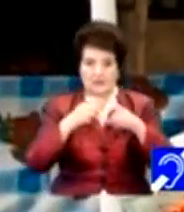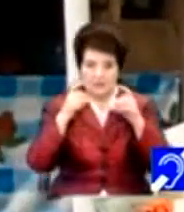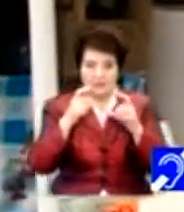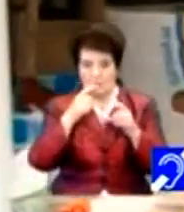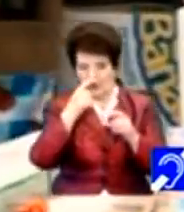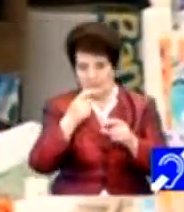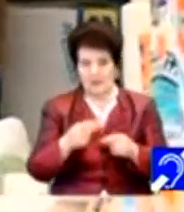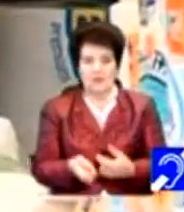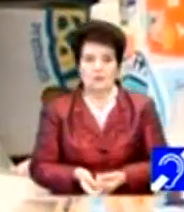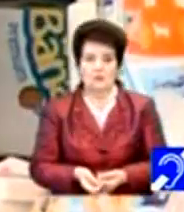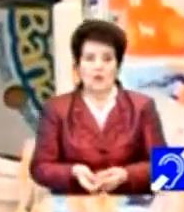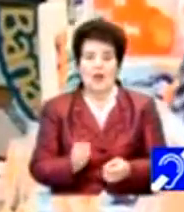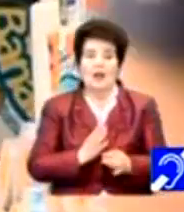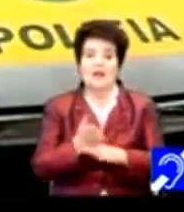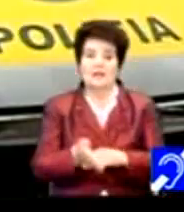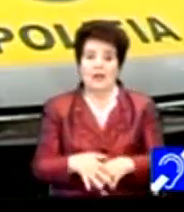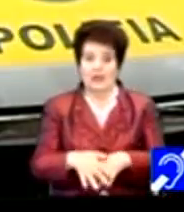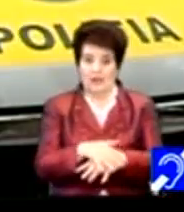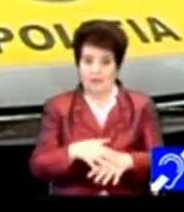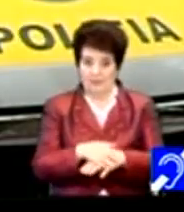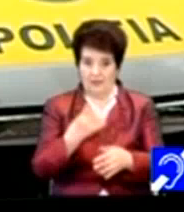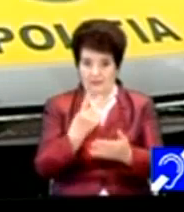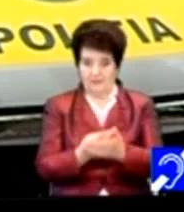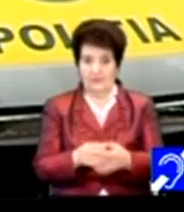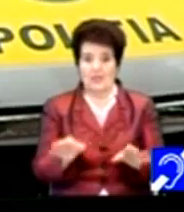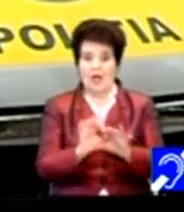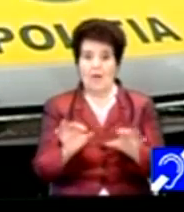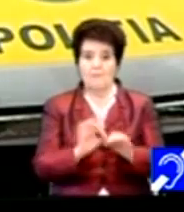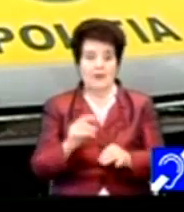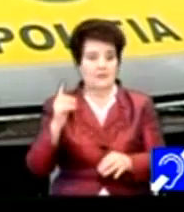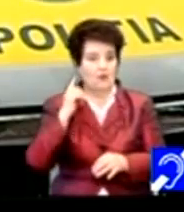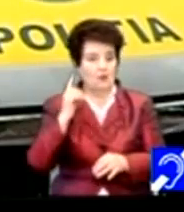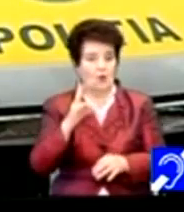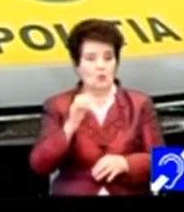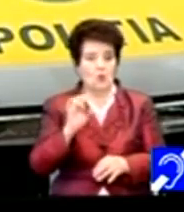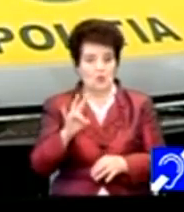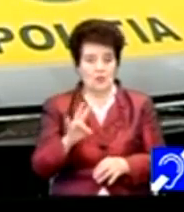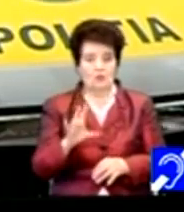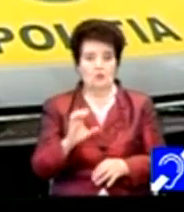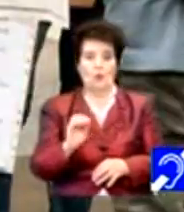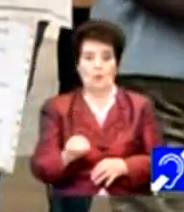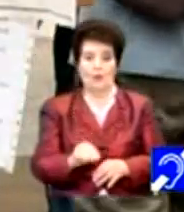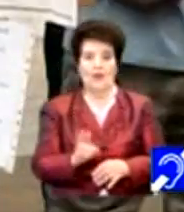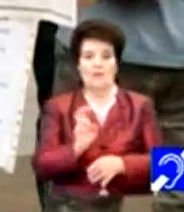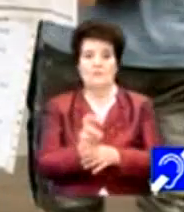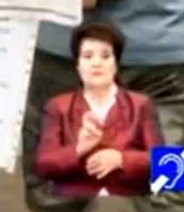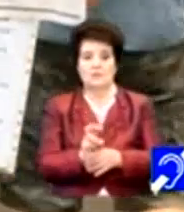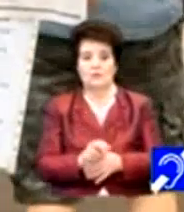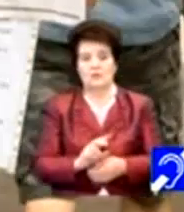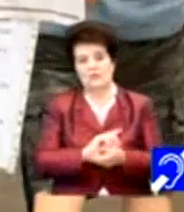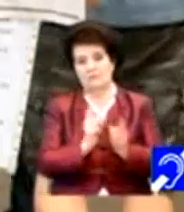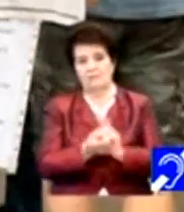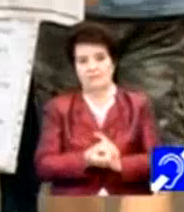și nasul. La intrarea în piața centrală te întâmpină un astfel de mesaj care se aude non-stop, doar că vizitatorii pieții fac exact pe